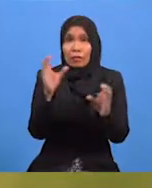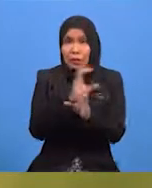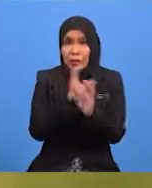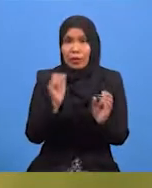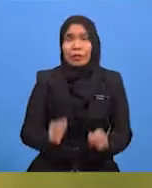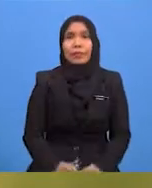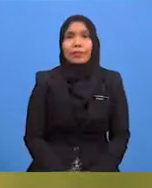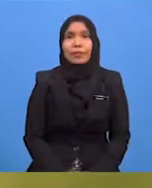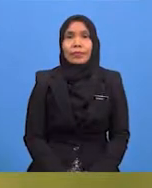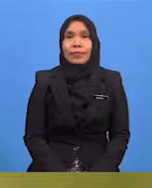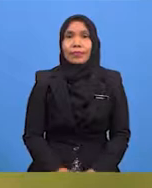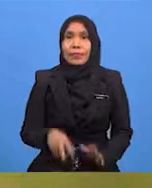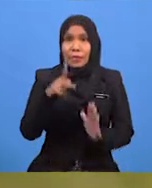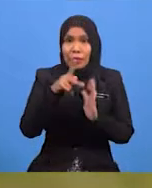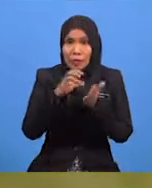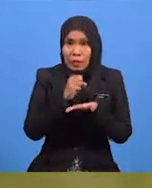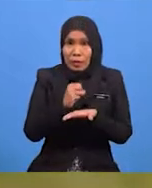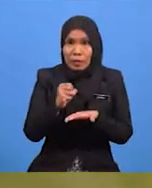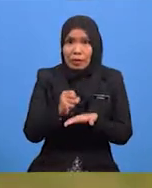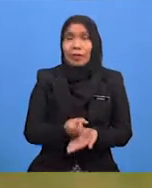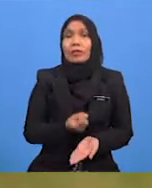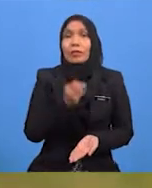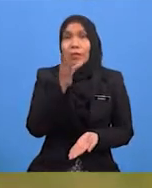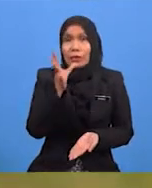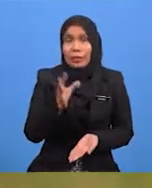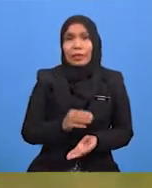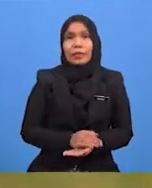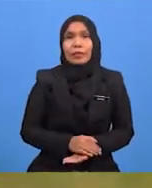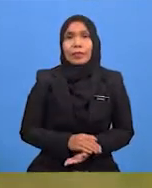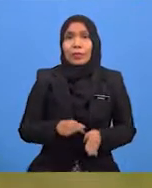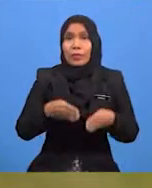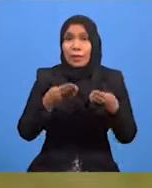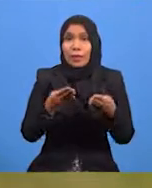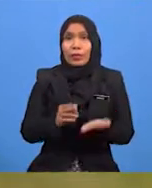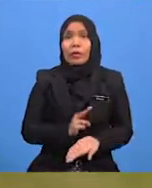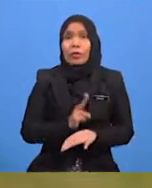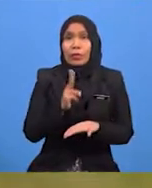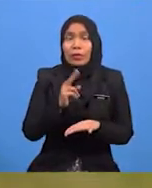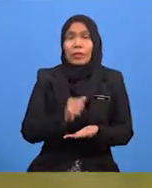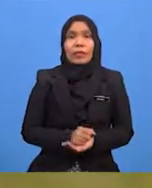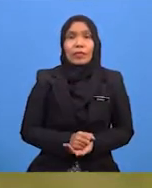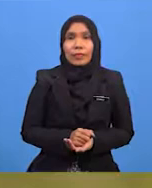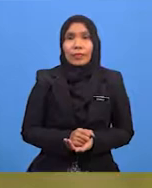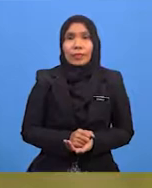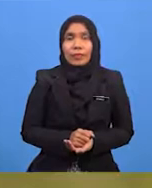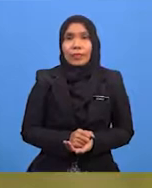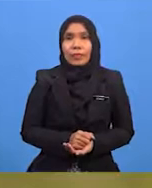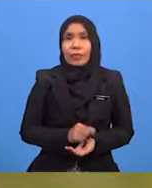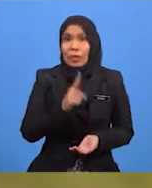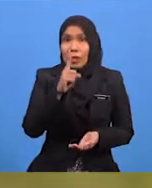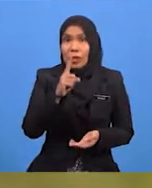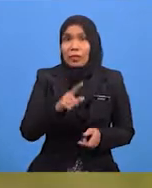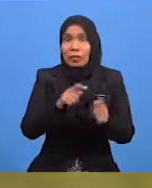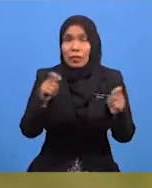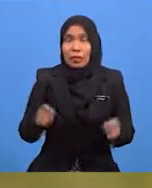Huraiannya ialah penyajak menyatakan bahawa universiti ialah sebuah tempat